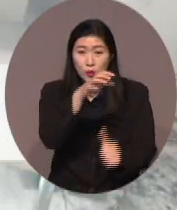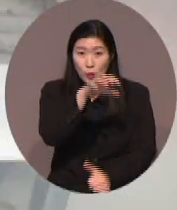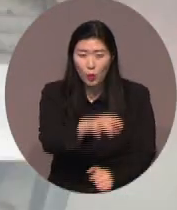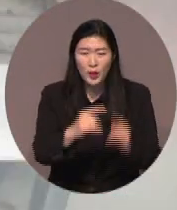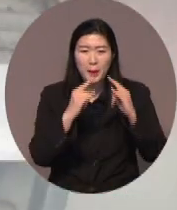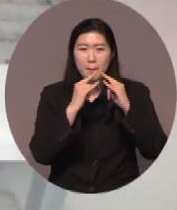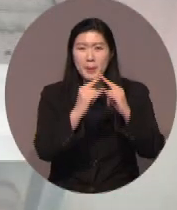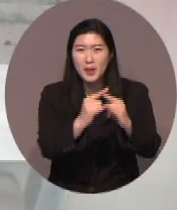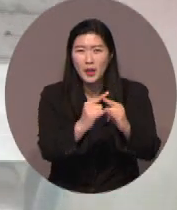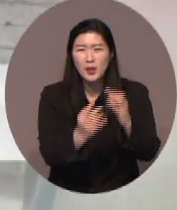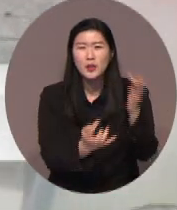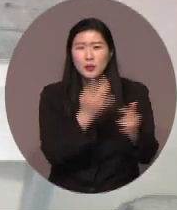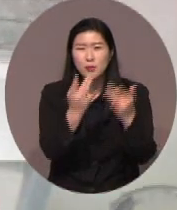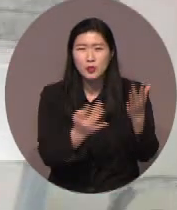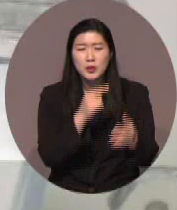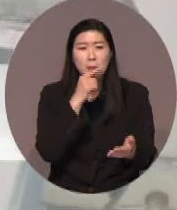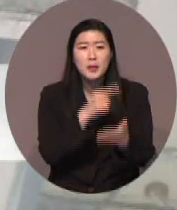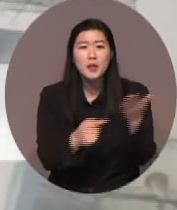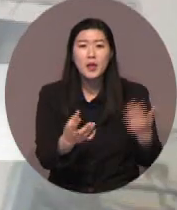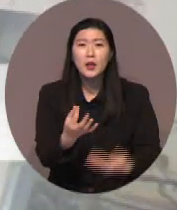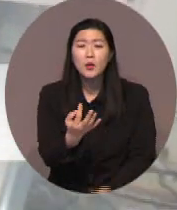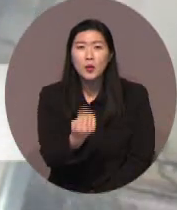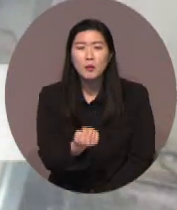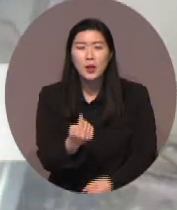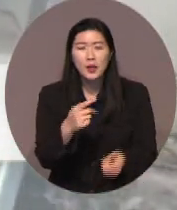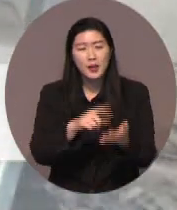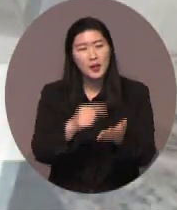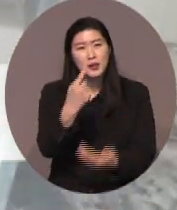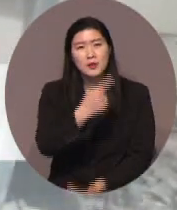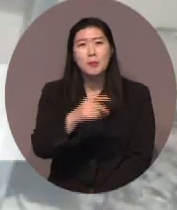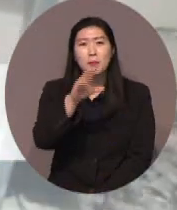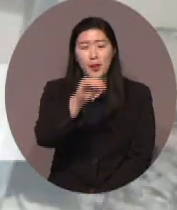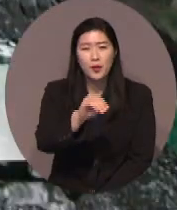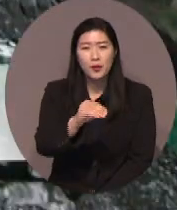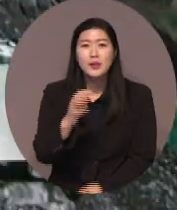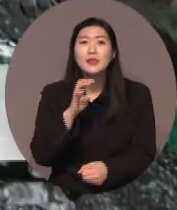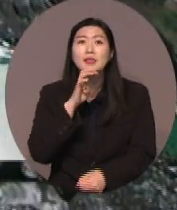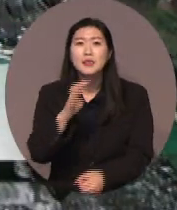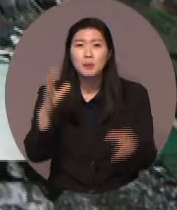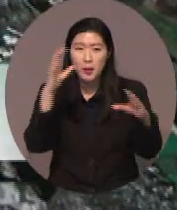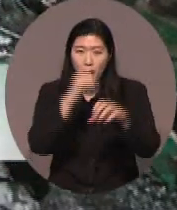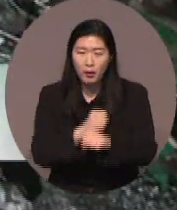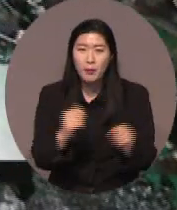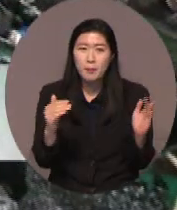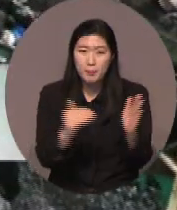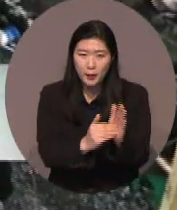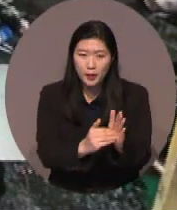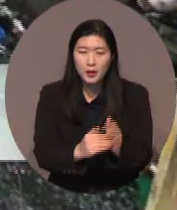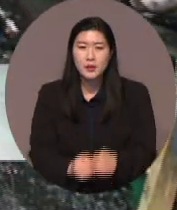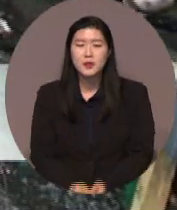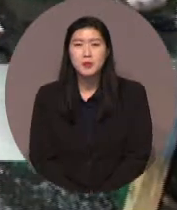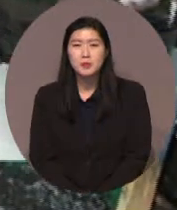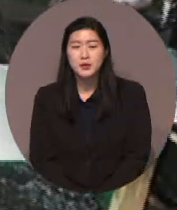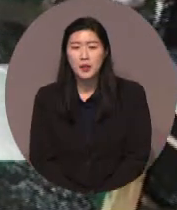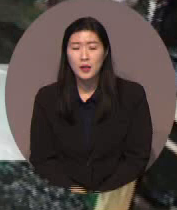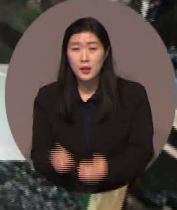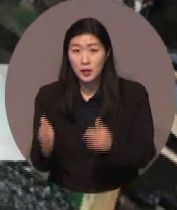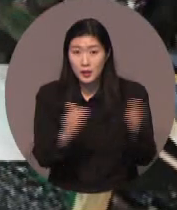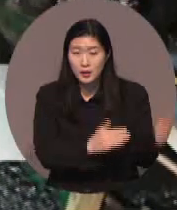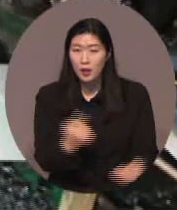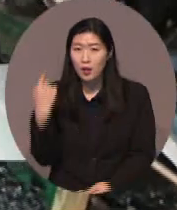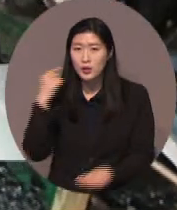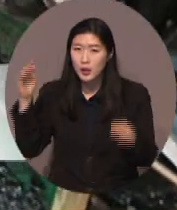비닐하우스 일부를 태워 소방서 출산 천만원의 재산 피해를 낸 뒤 40분 만에 꺼졌습니다 앞서 어제